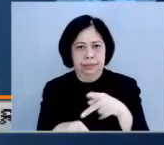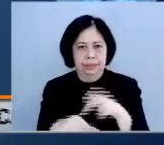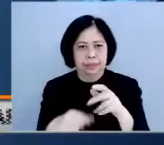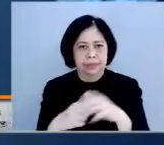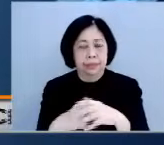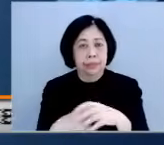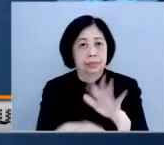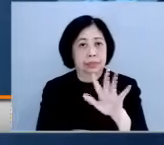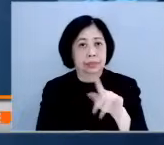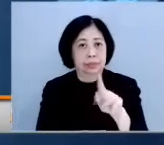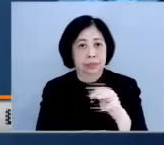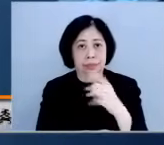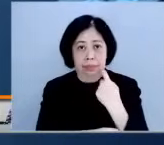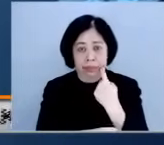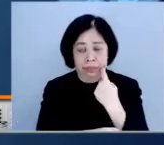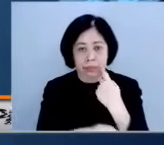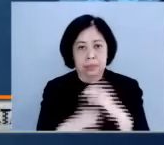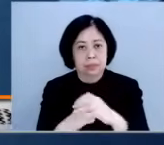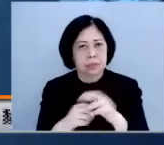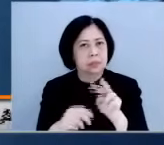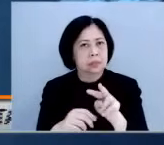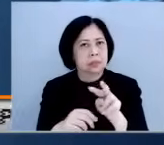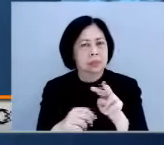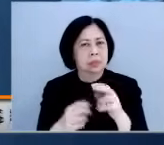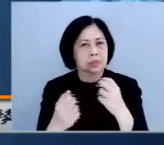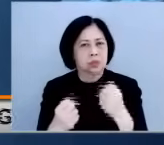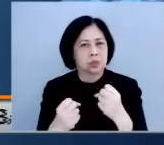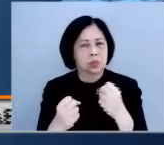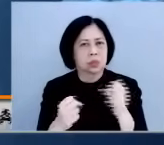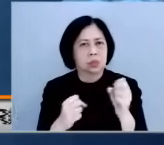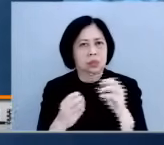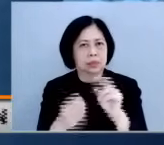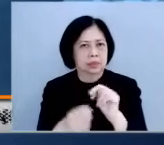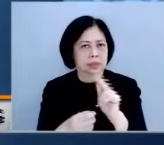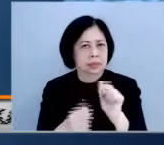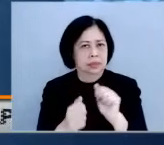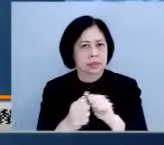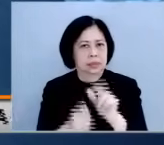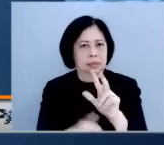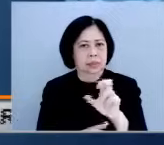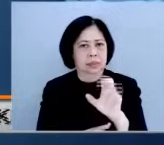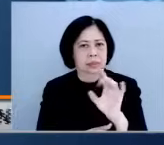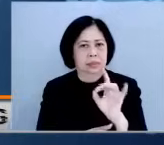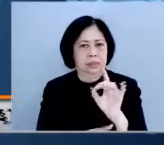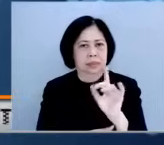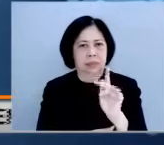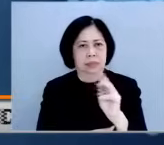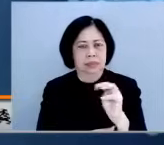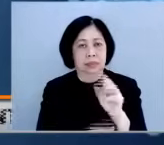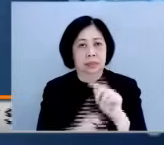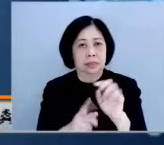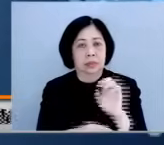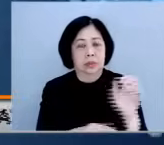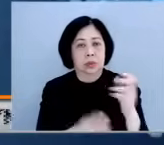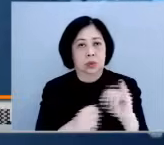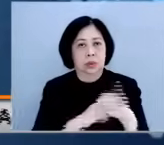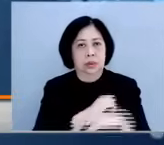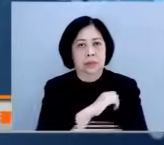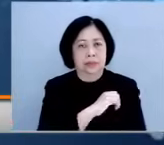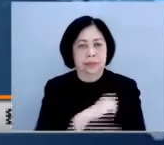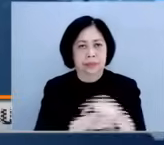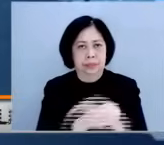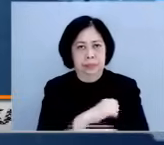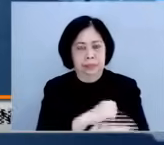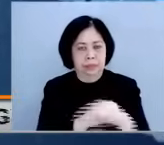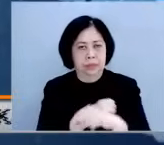5 p.m. kanina, namataan ang severe tropical storm Nika sa layong 380 kilometers silangan ng Infanta, Quezon. Taglay nito ang